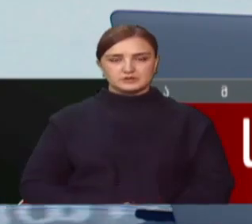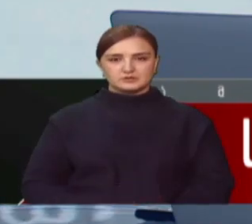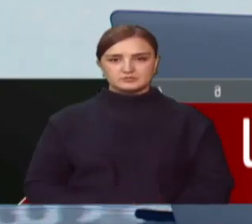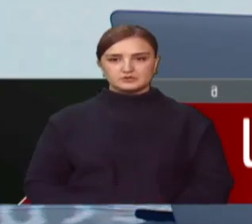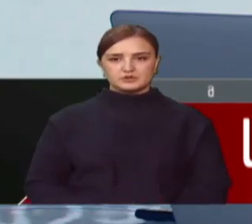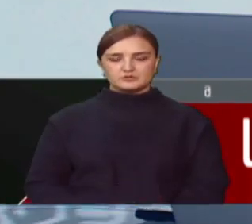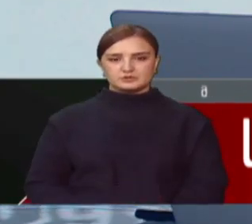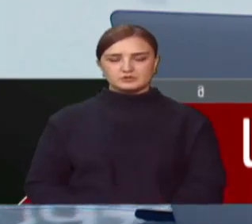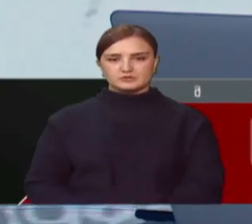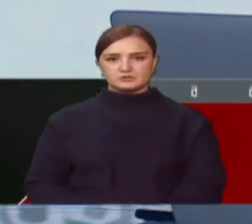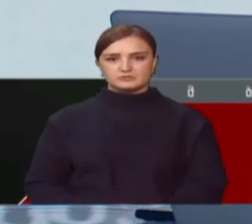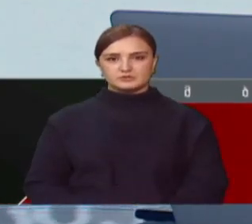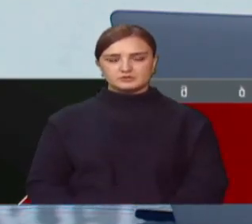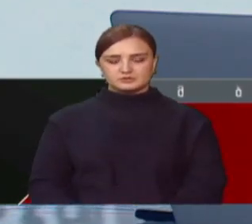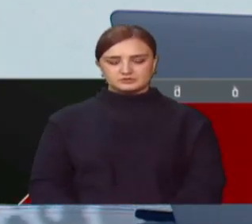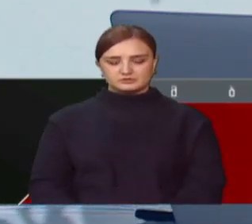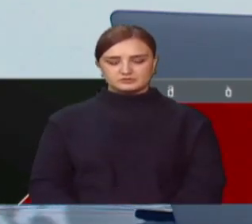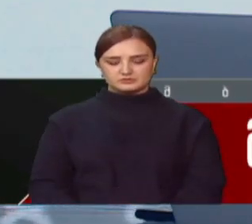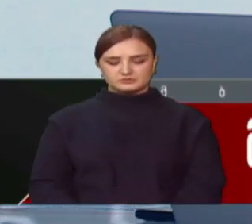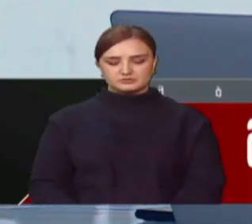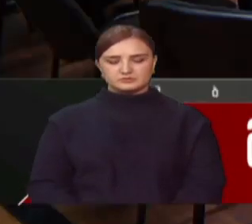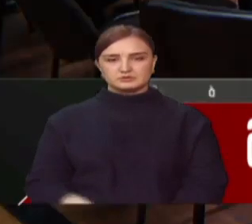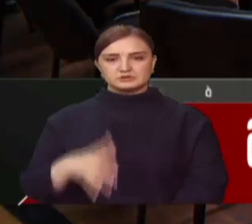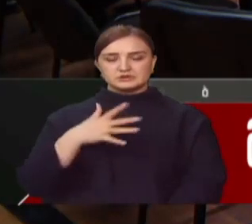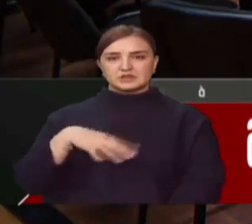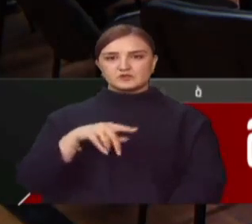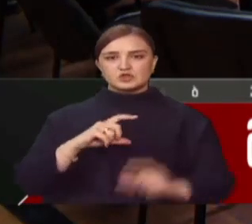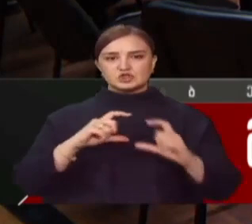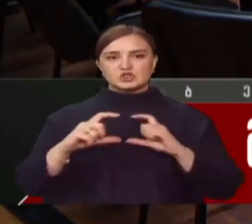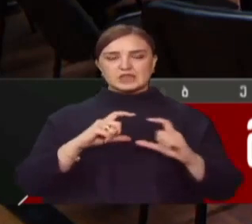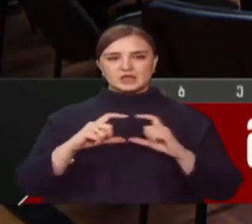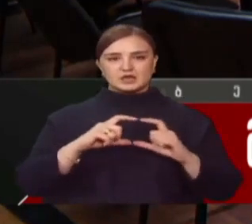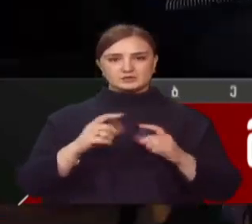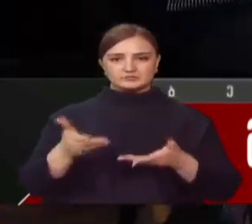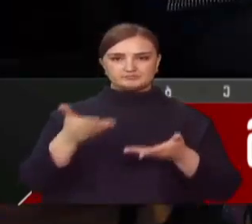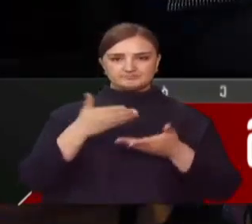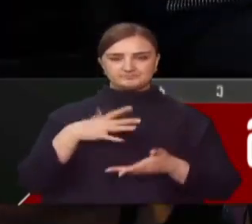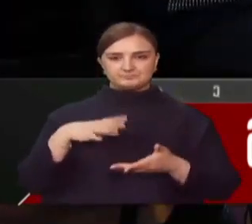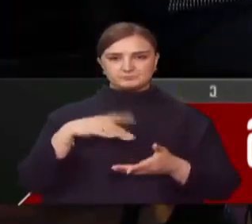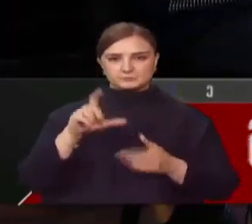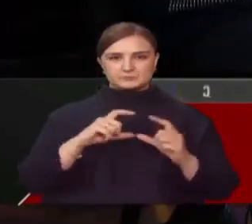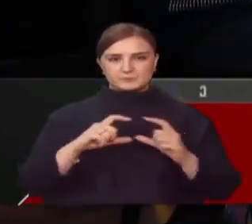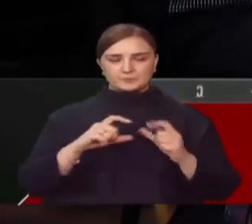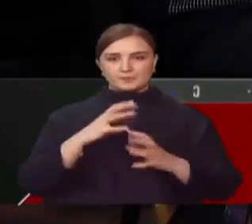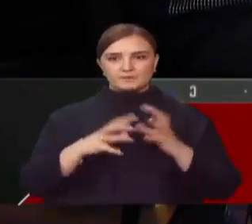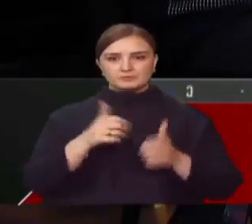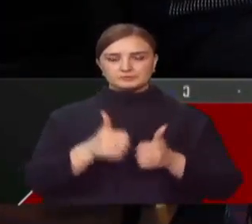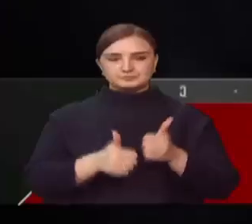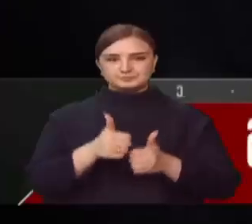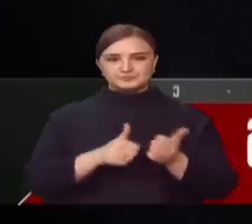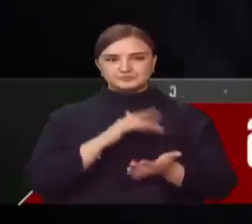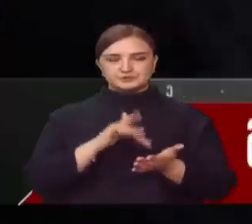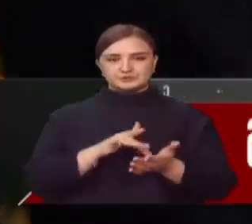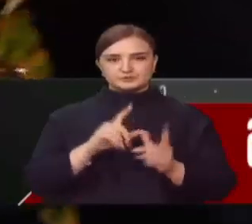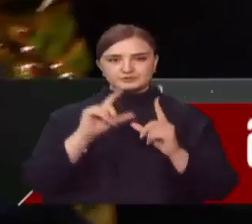საქართველოს პირველმა არხმა დღეს ჭადრაკის მსოფლიო ლეგენდას ნონა გაფრინდაშვილს უმასპინძლა. ქართველი მოჭადრაკე მსოფლიო ტურნეს ფარგლებში რამდენიმე